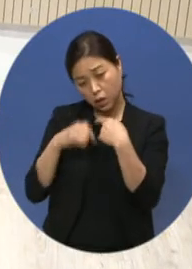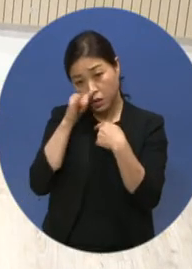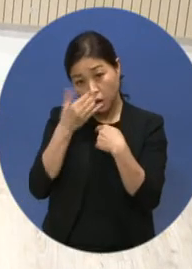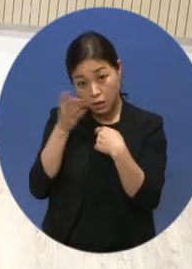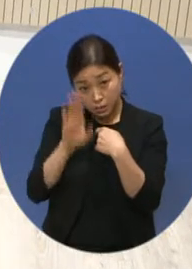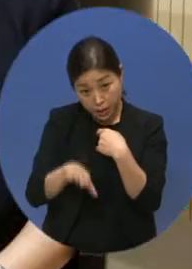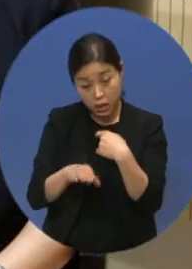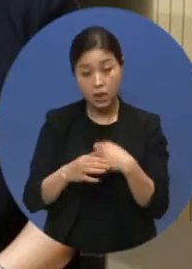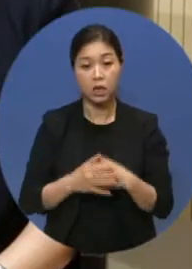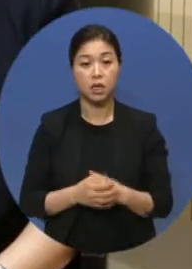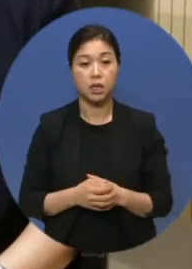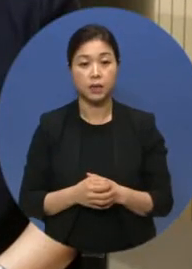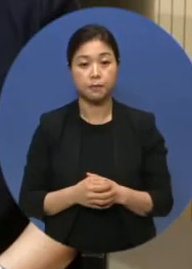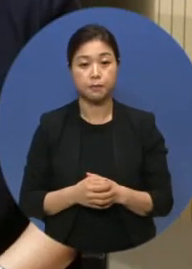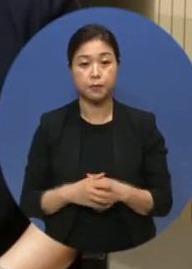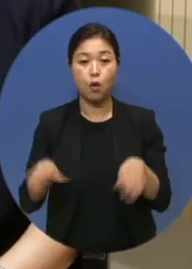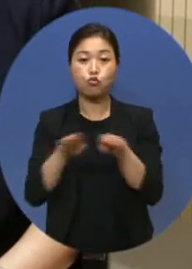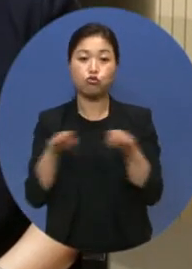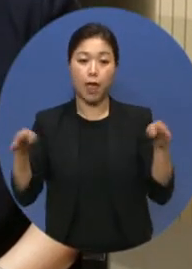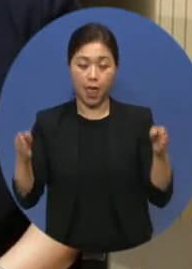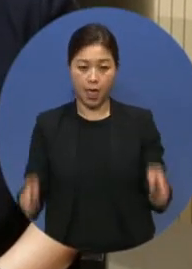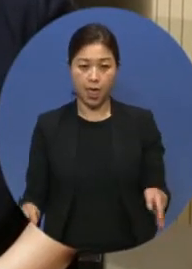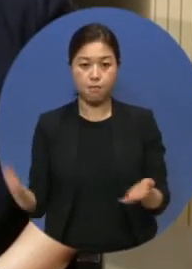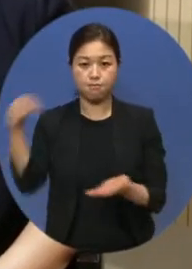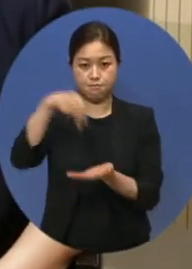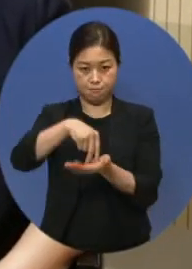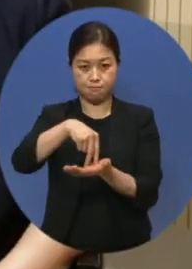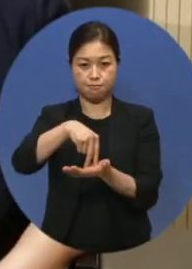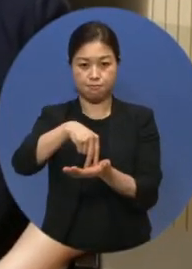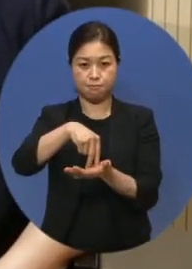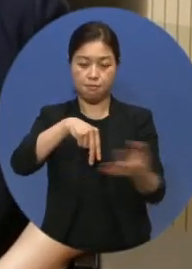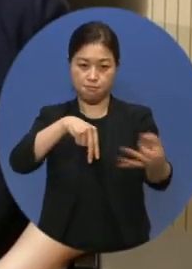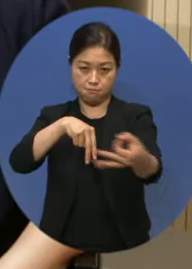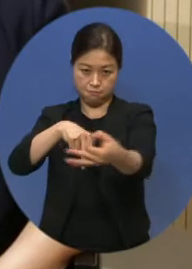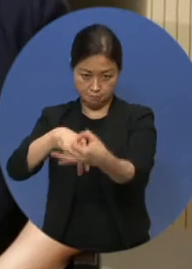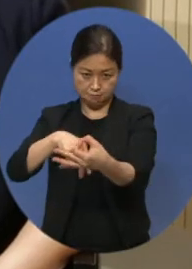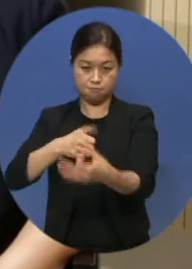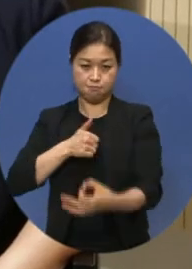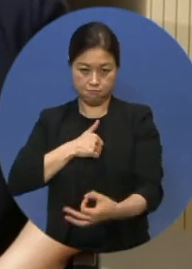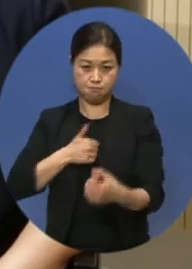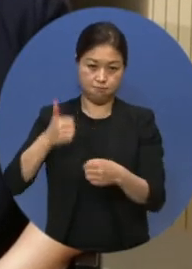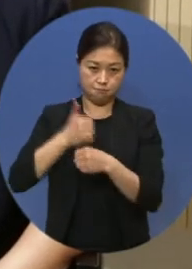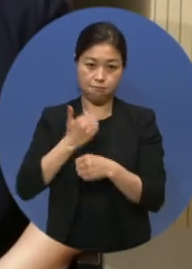그런 것들이 이제 무대라는 과정을 통해서 회복되어지고